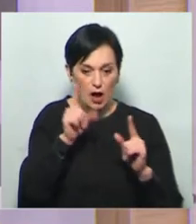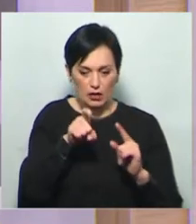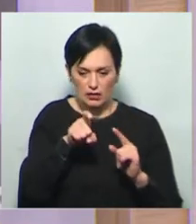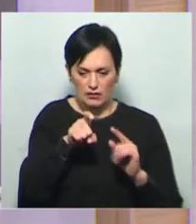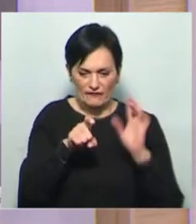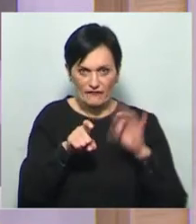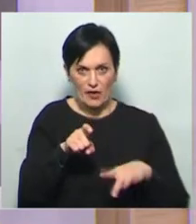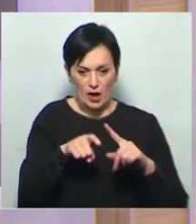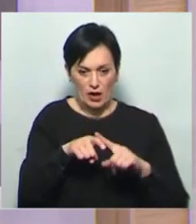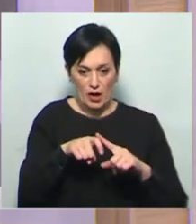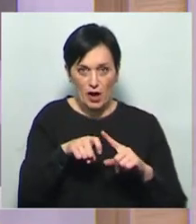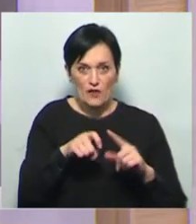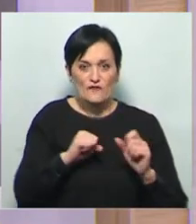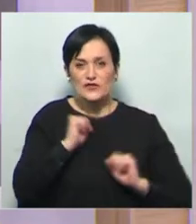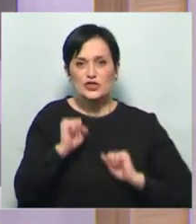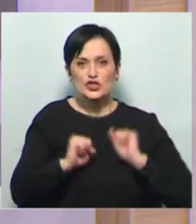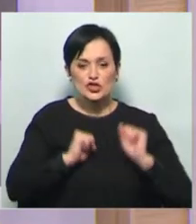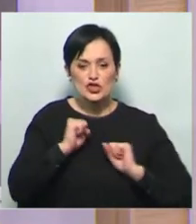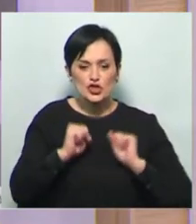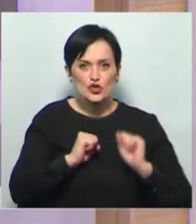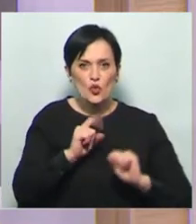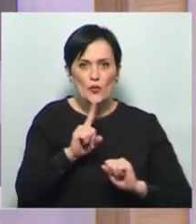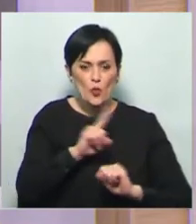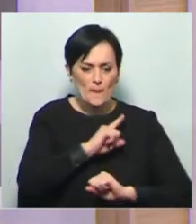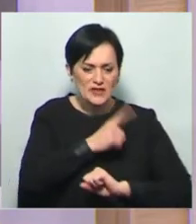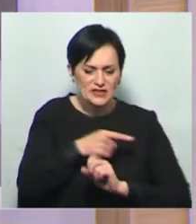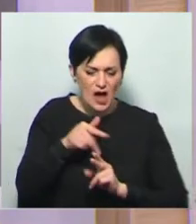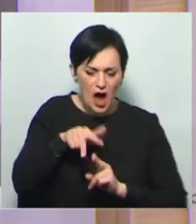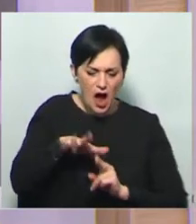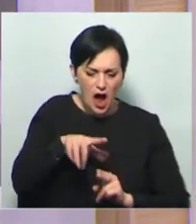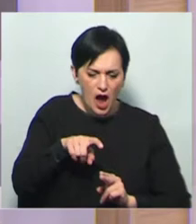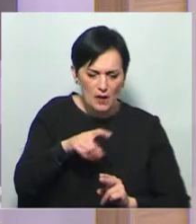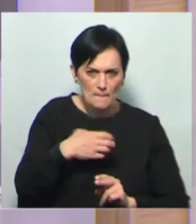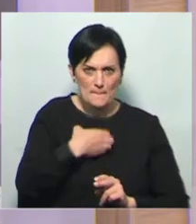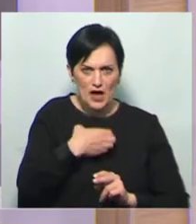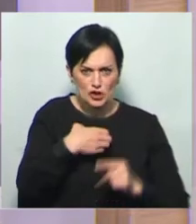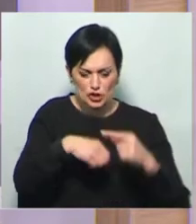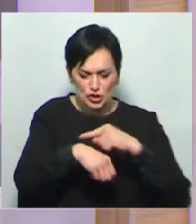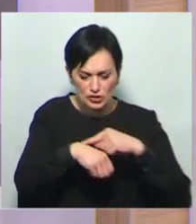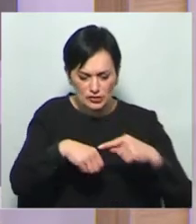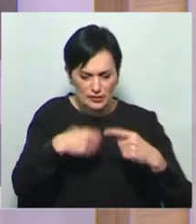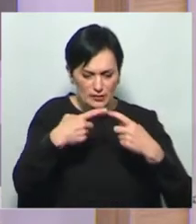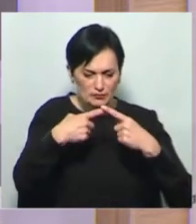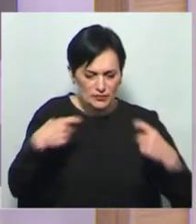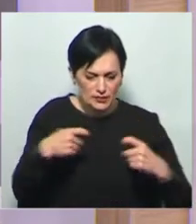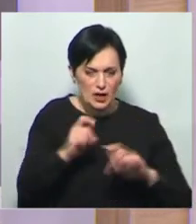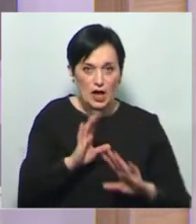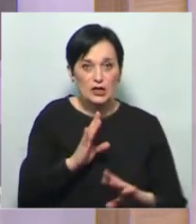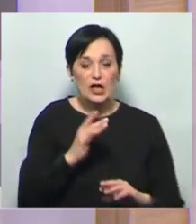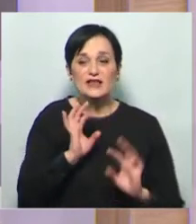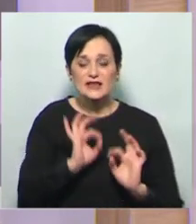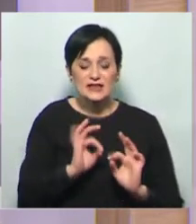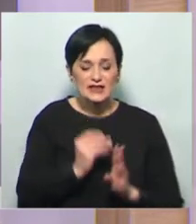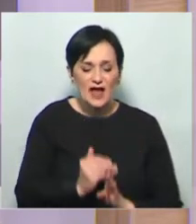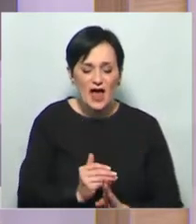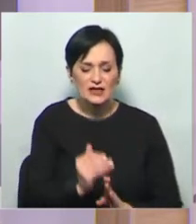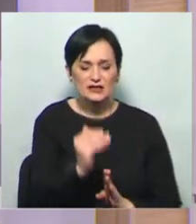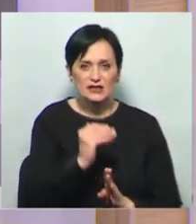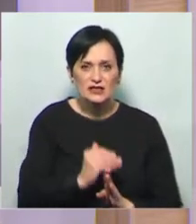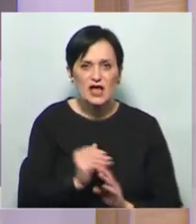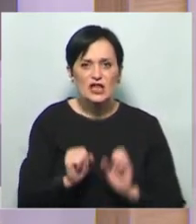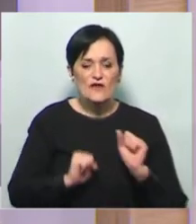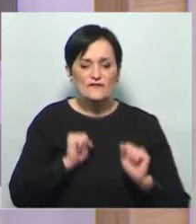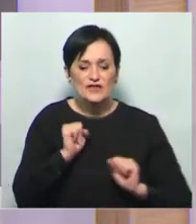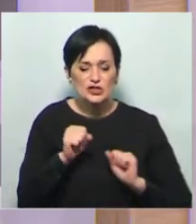მოხრილი და ვცდილობ რომ ძალა არ დავატანო, რა ვიცი, მეშინია მყესი არ ჩაწყდეს ან რაღაცა მეთქი და ნენელა ვცდილობ რომ